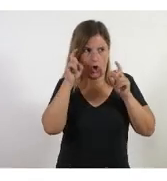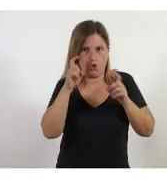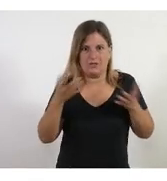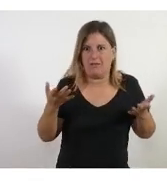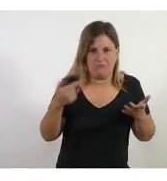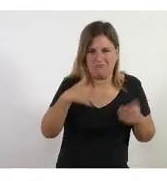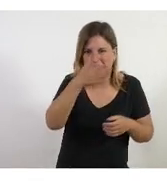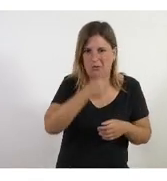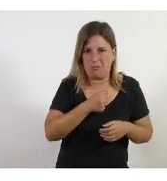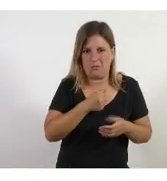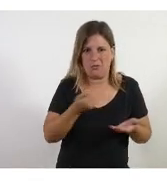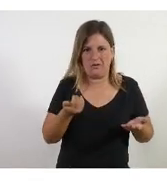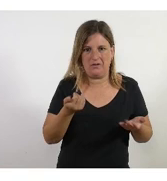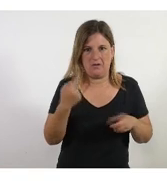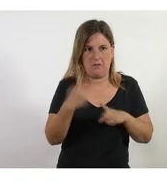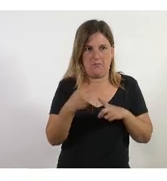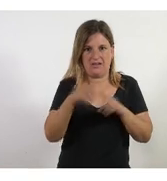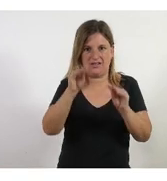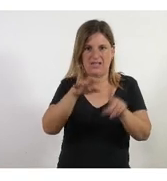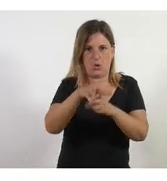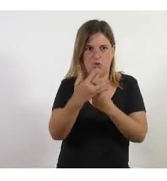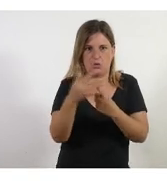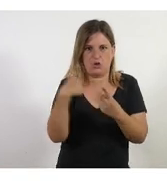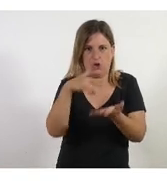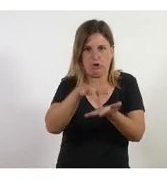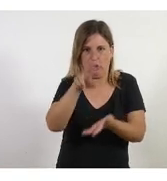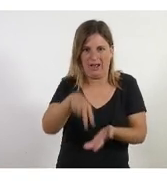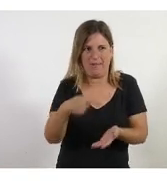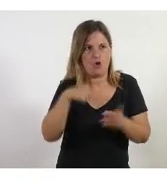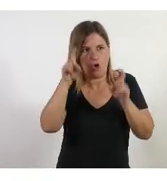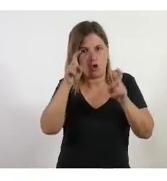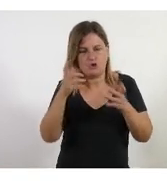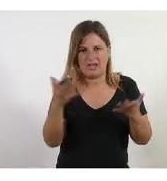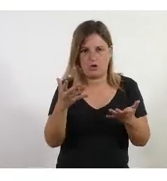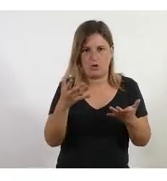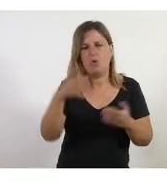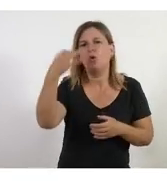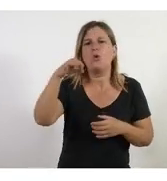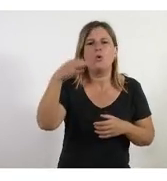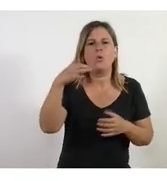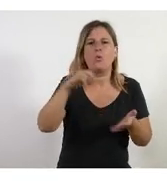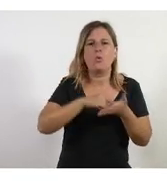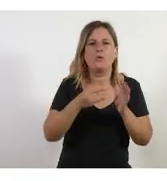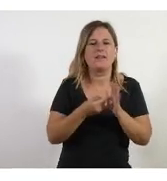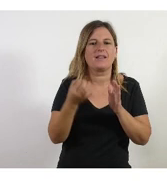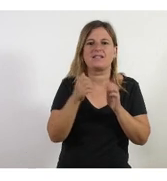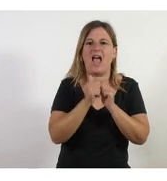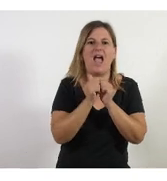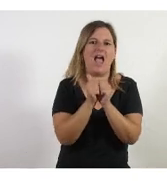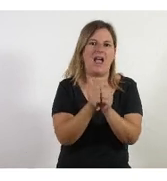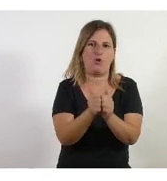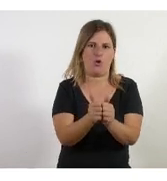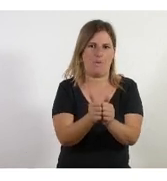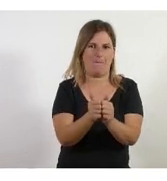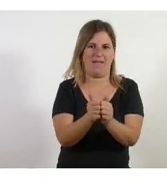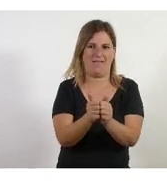Si jo no he viscut mai una situació com aquesta, que sóc jo per donar un consell. l'única cosa que faig és acompanyar-la,